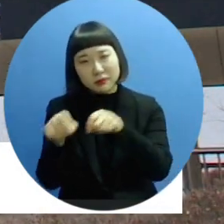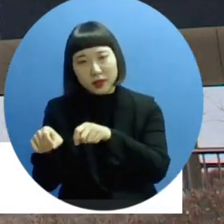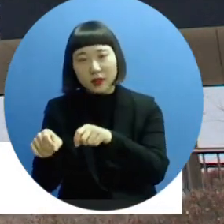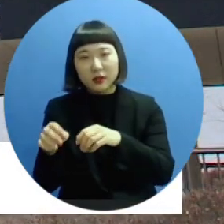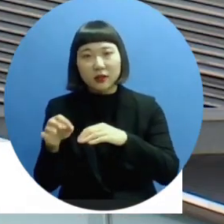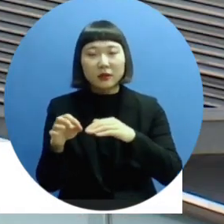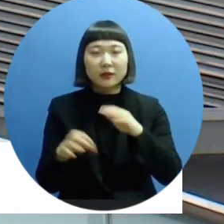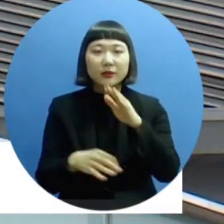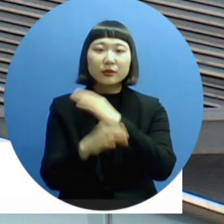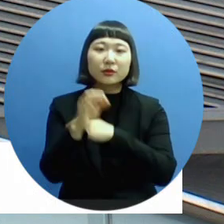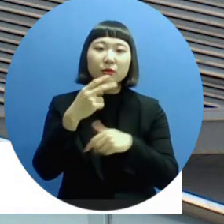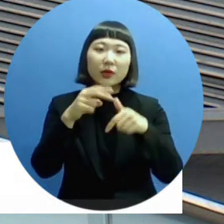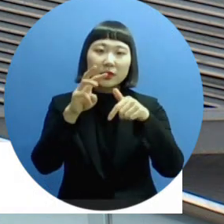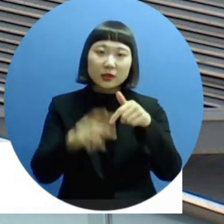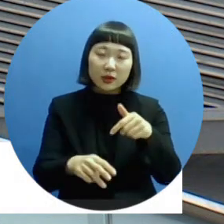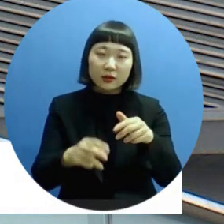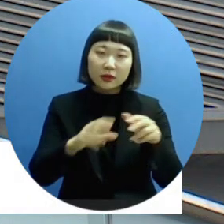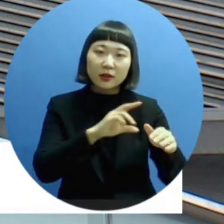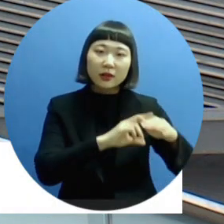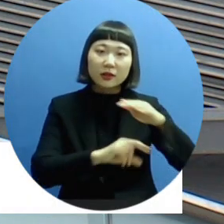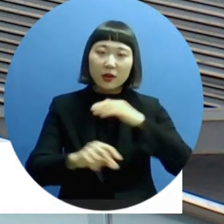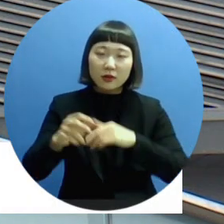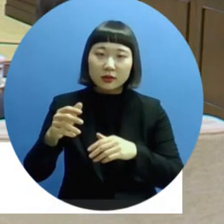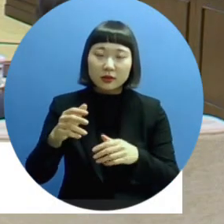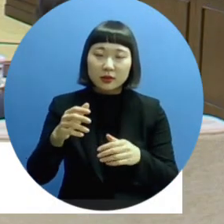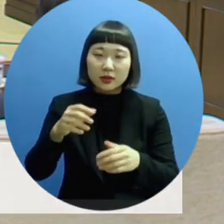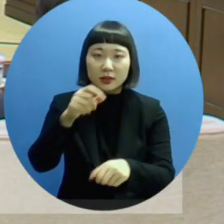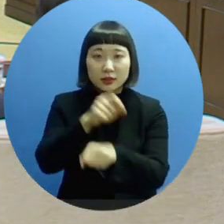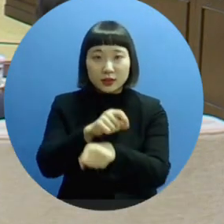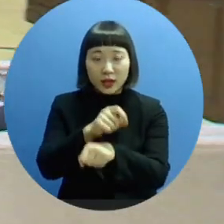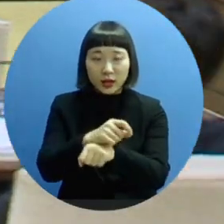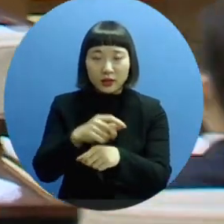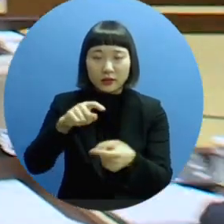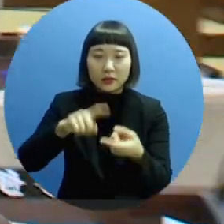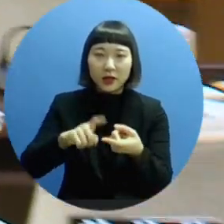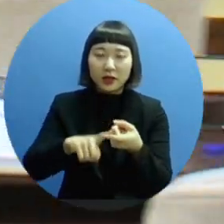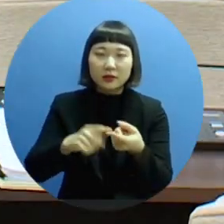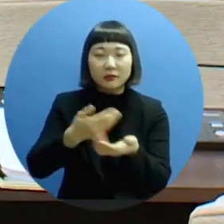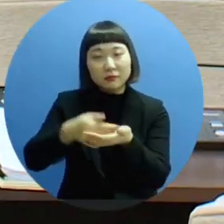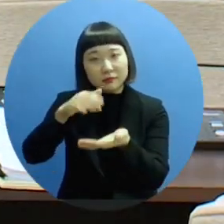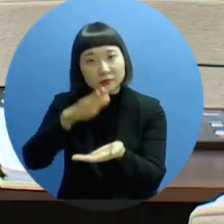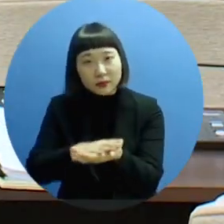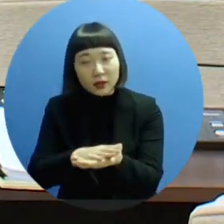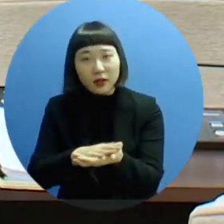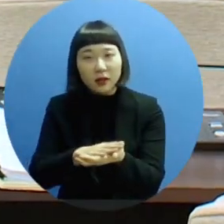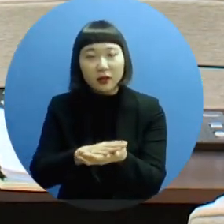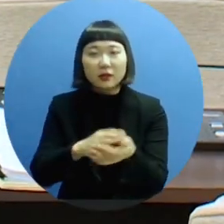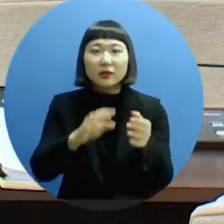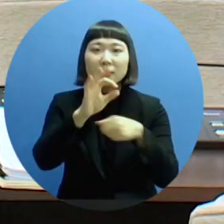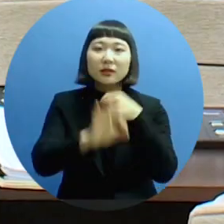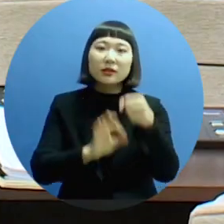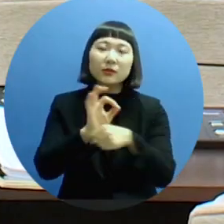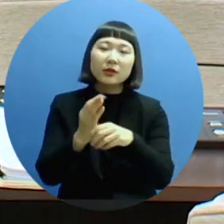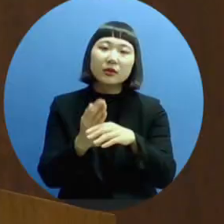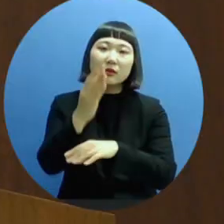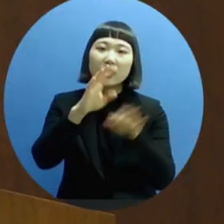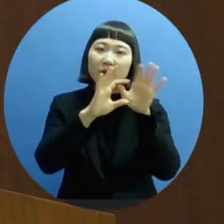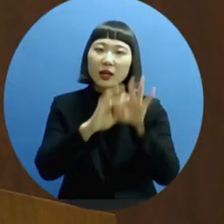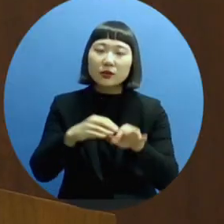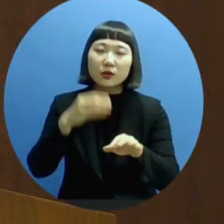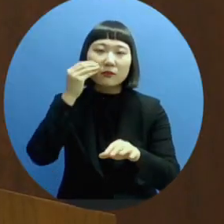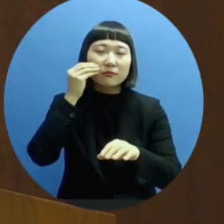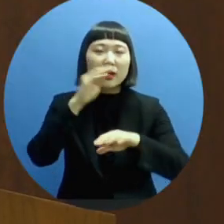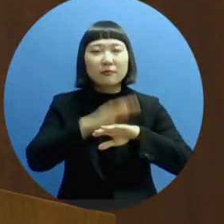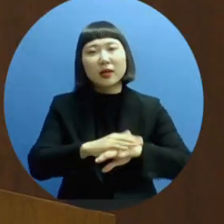역시 10년 넘게 제자리 걸음입니다. 정동준 중구 의원은 본회의 5분 발언에서